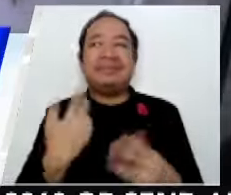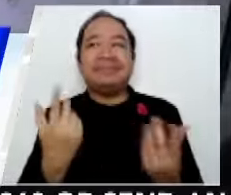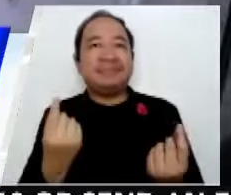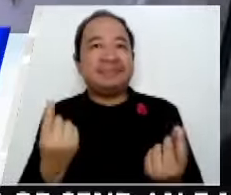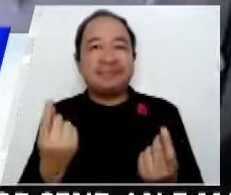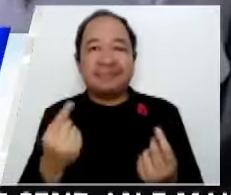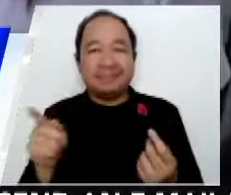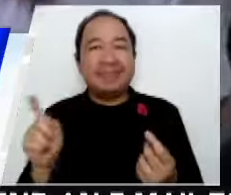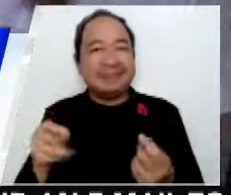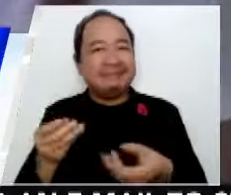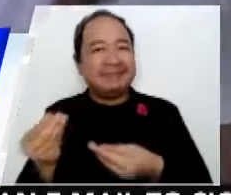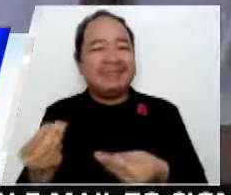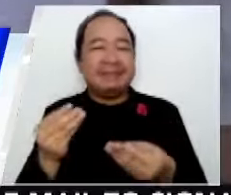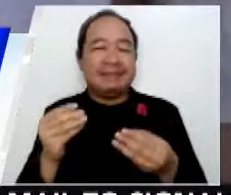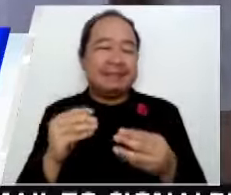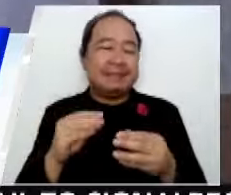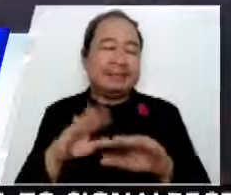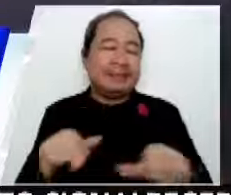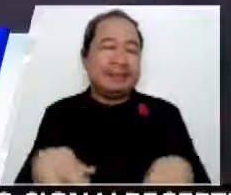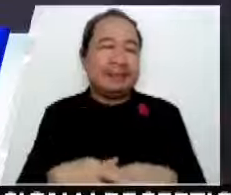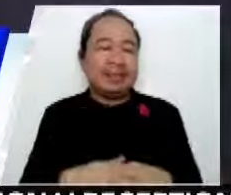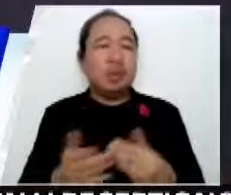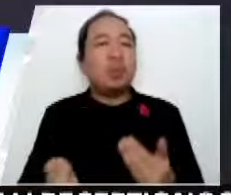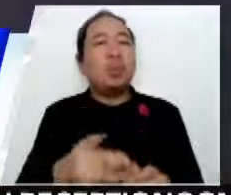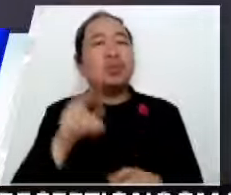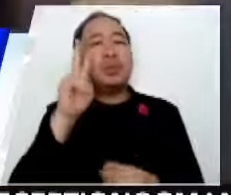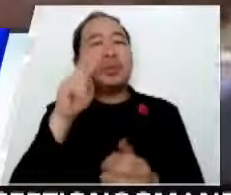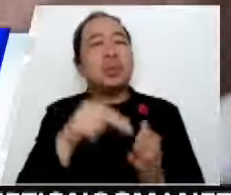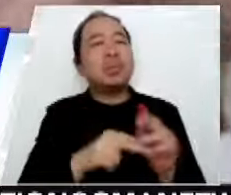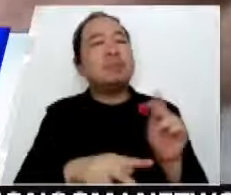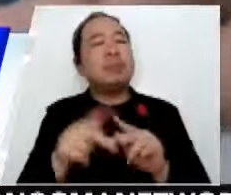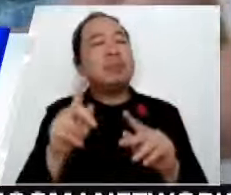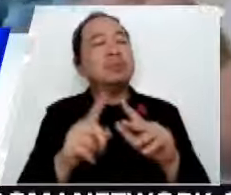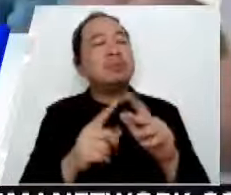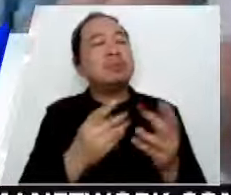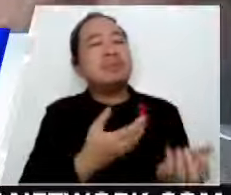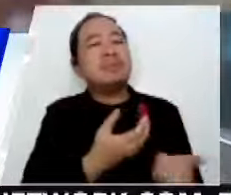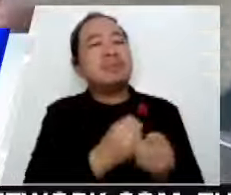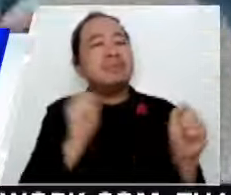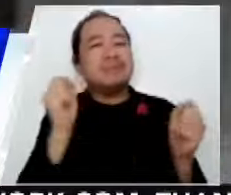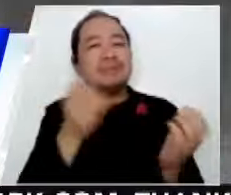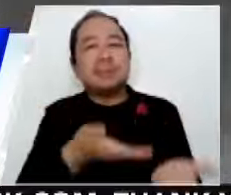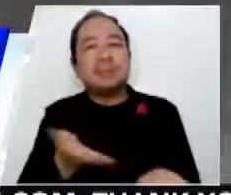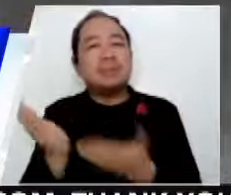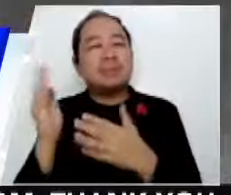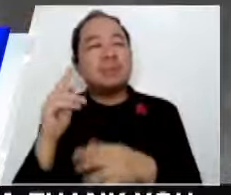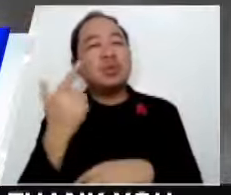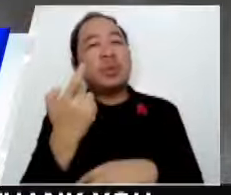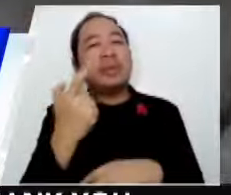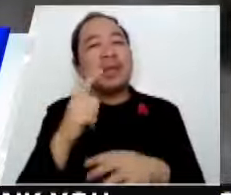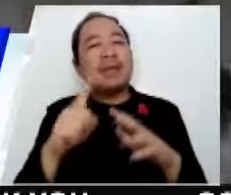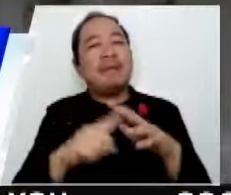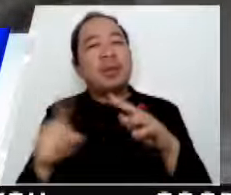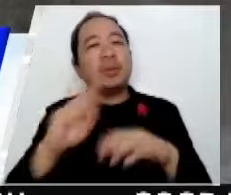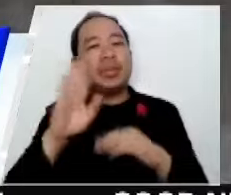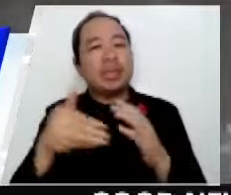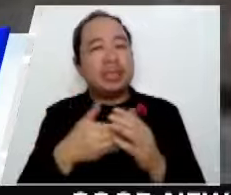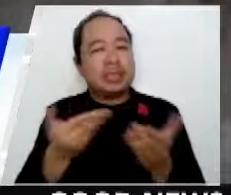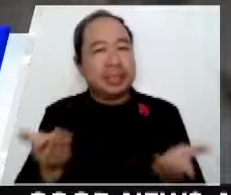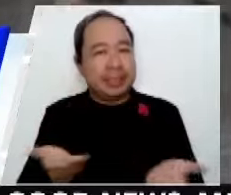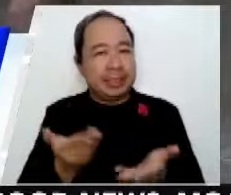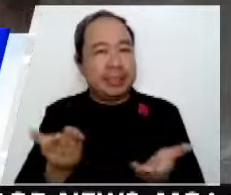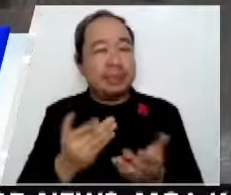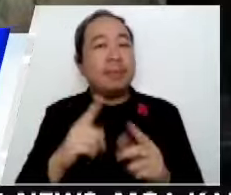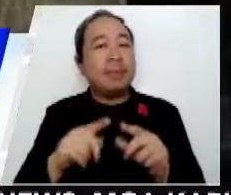Mahigit 2,000 residente na ang inilikas sa 21 evacuation center sa Bacoor, habang patuloy naman ang deployment ng mga volunteer